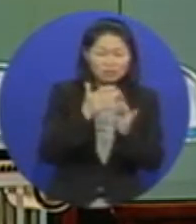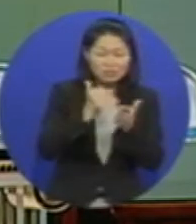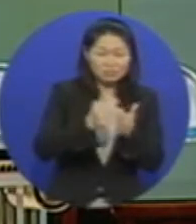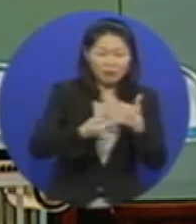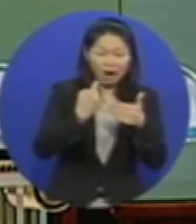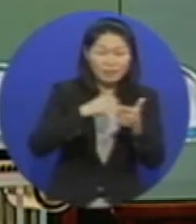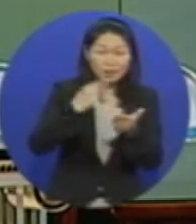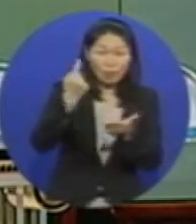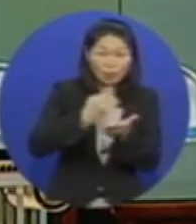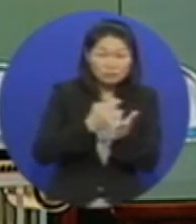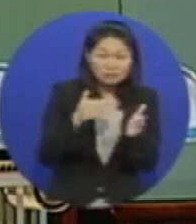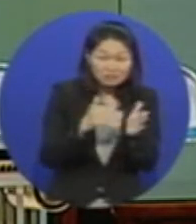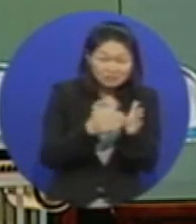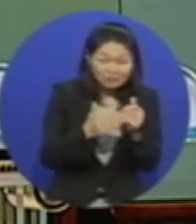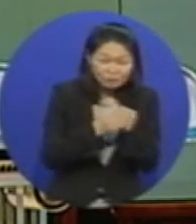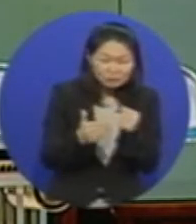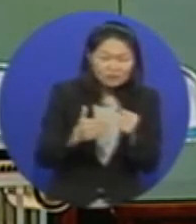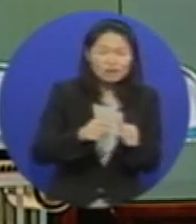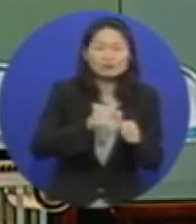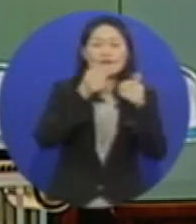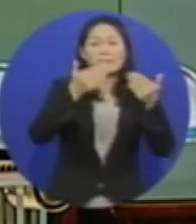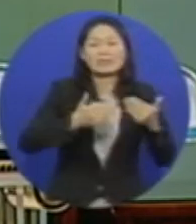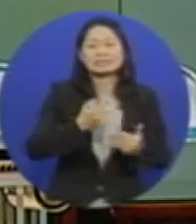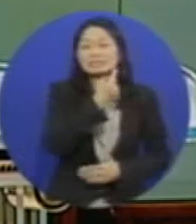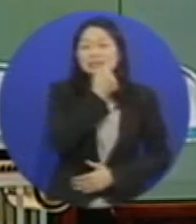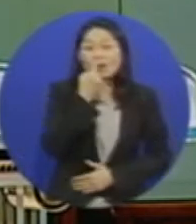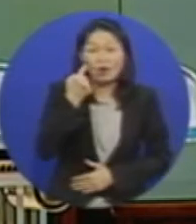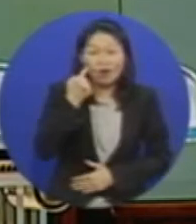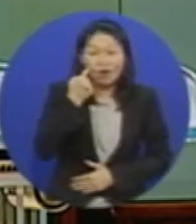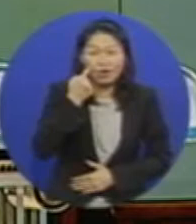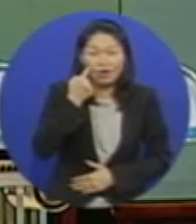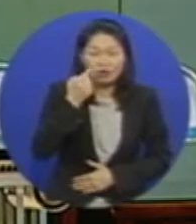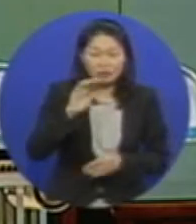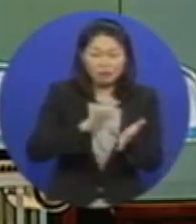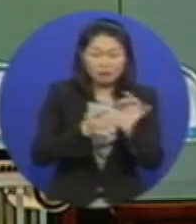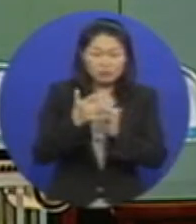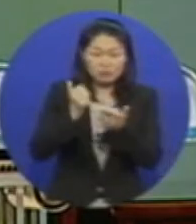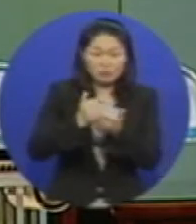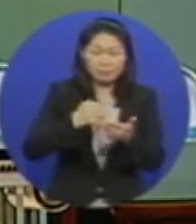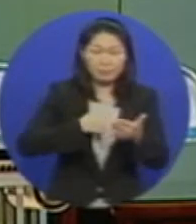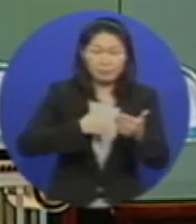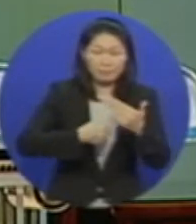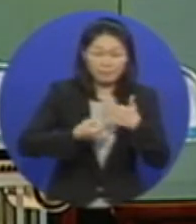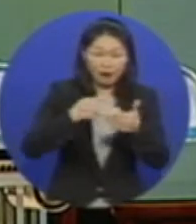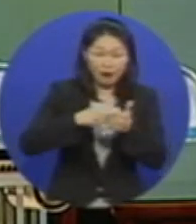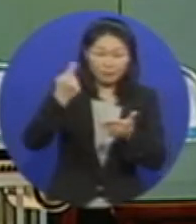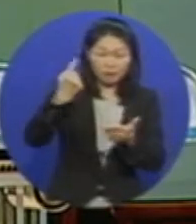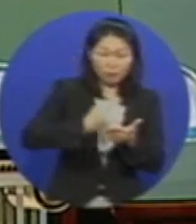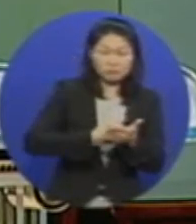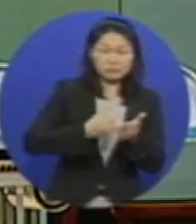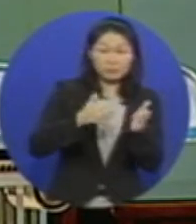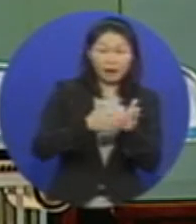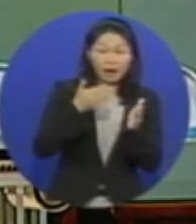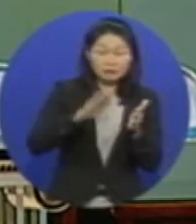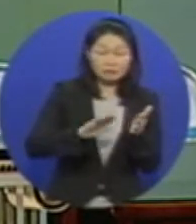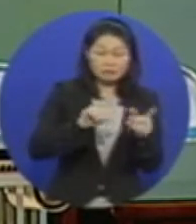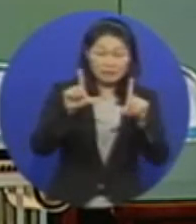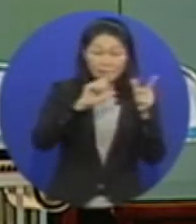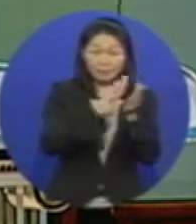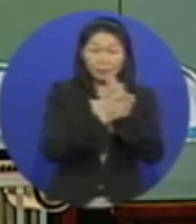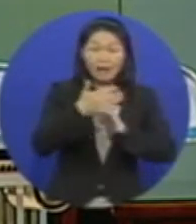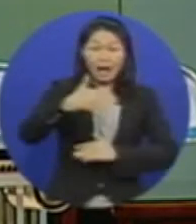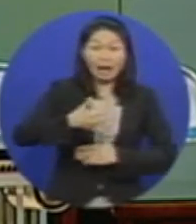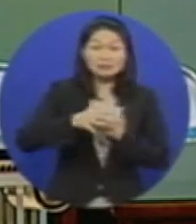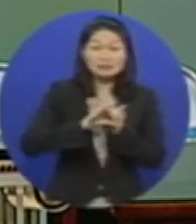바로 구원받는 증 거예요 예수님 내 마음의 오셨는데 도 내 삶이 변화되지 않으면 그러면 청구